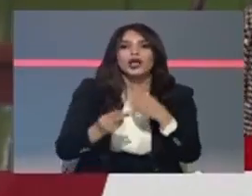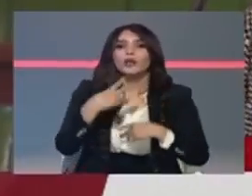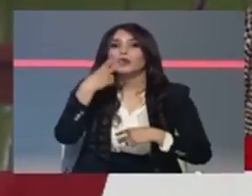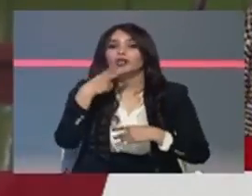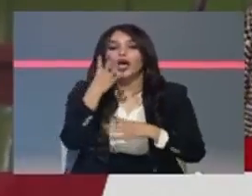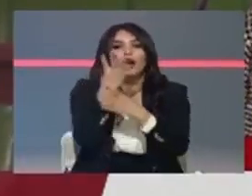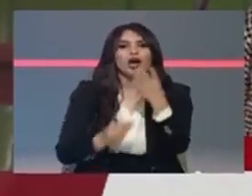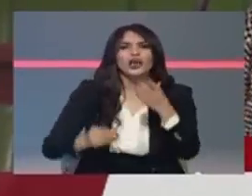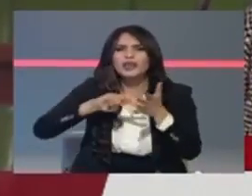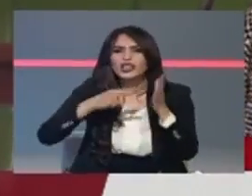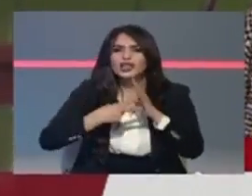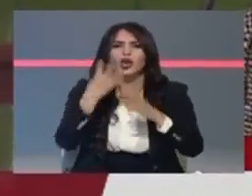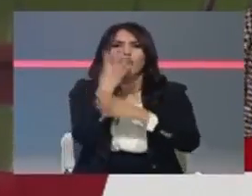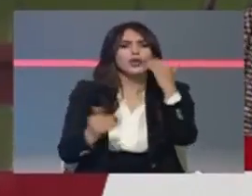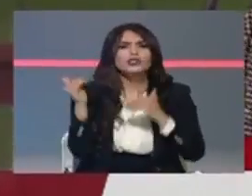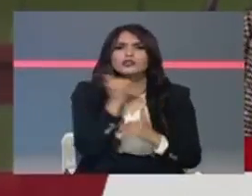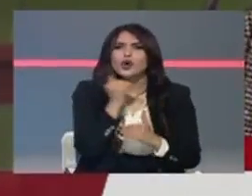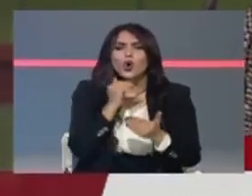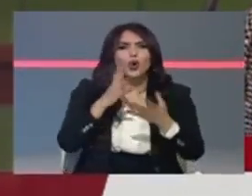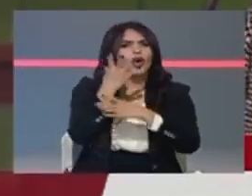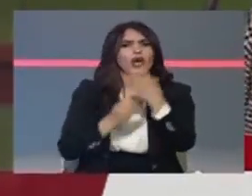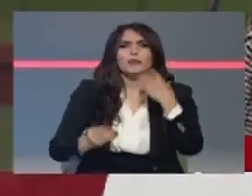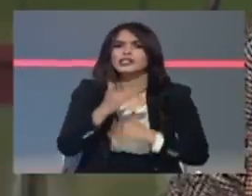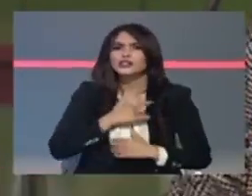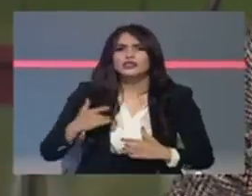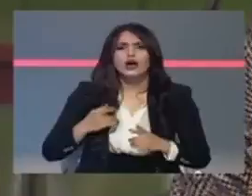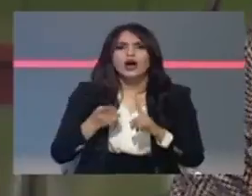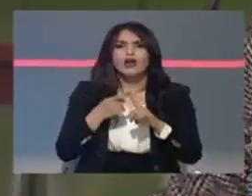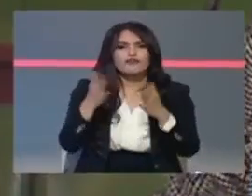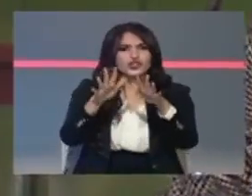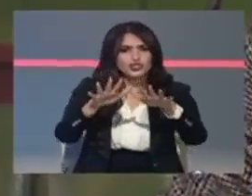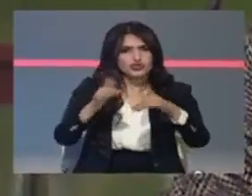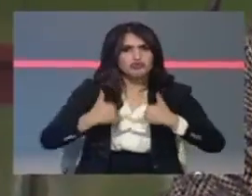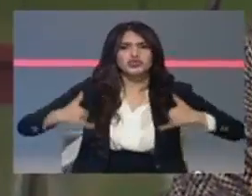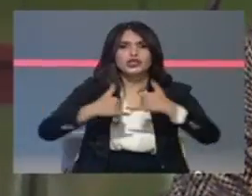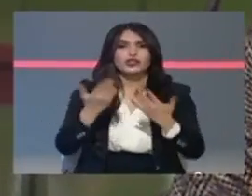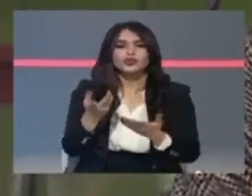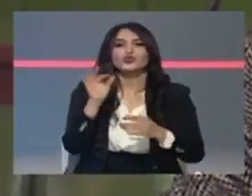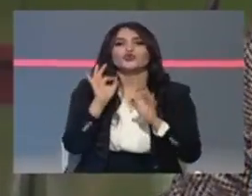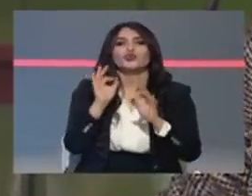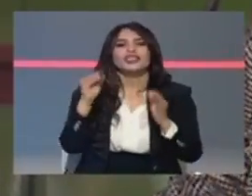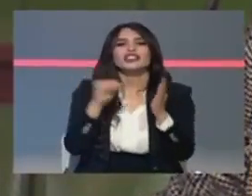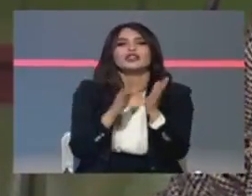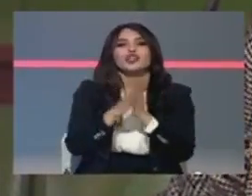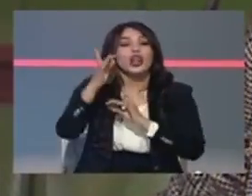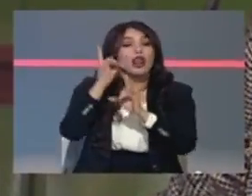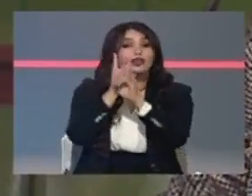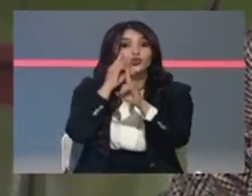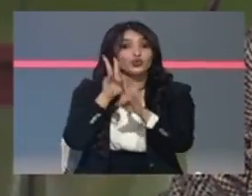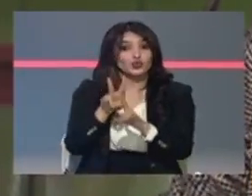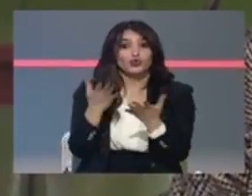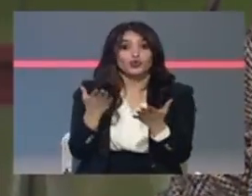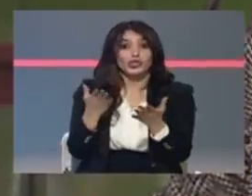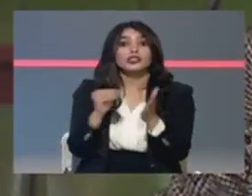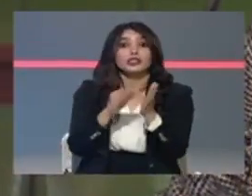الدقة، غياب السرعة، وغياب عنصر الصحة اللي بين عليه الجلسة هذه. فقط حبيت نسجل التاريخ أو كسجل باش تعرف